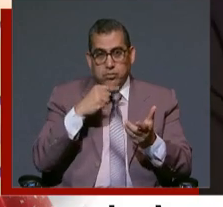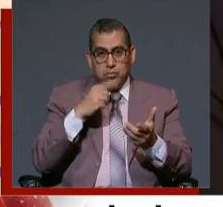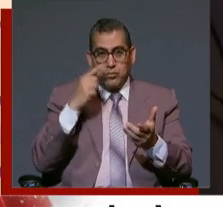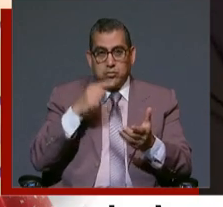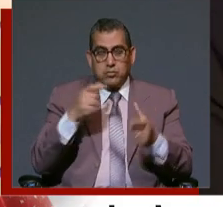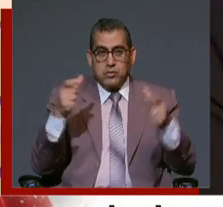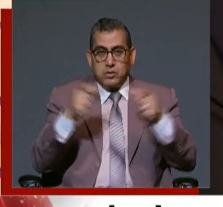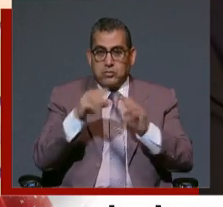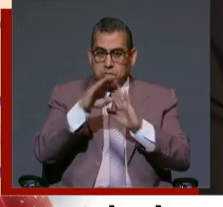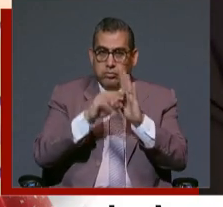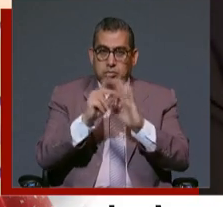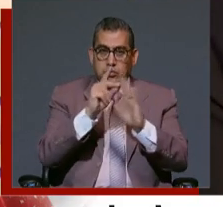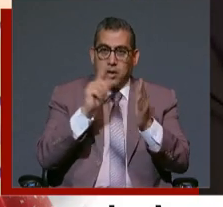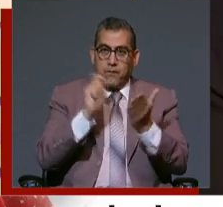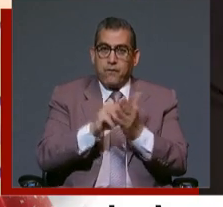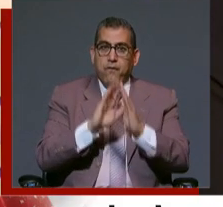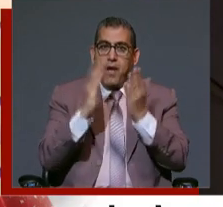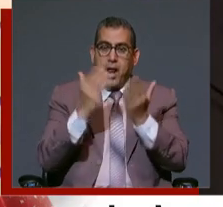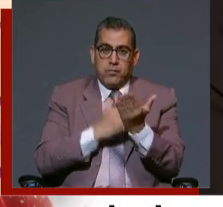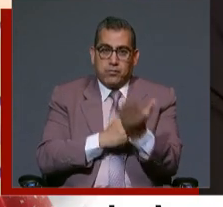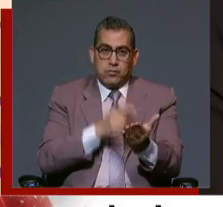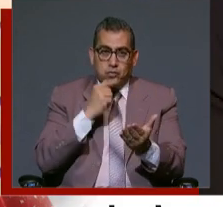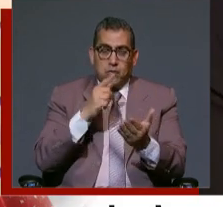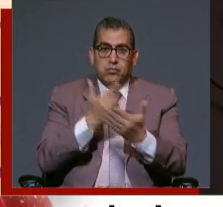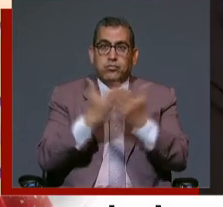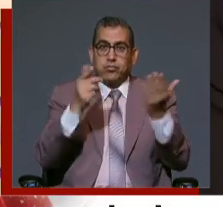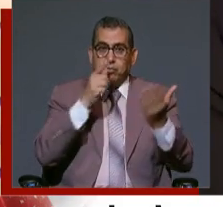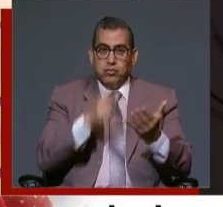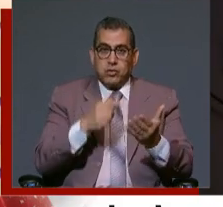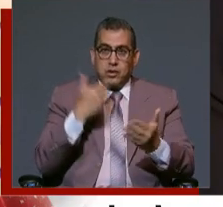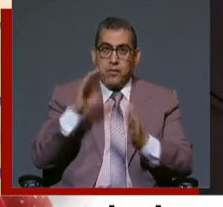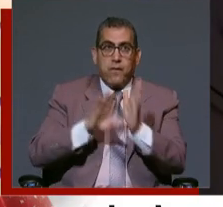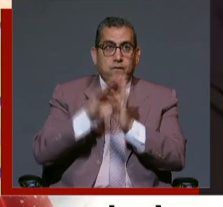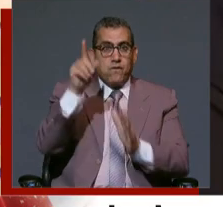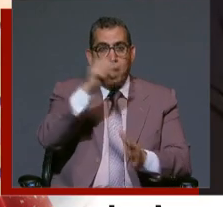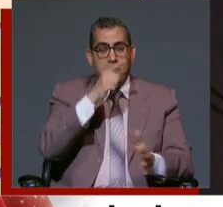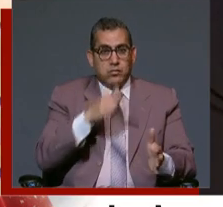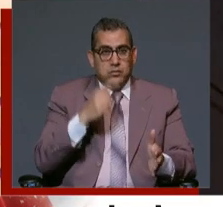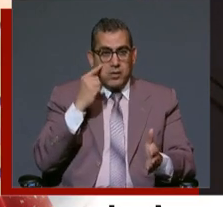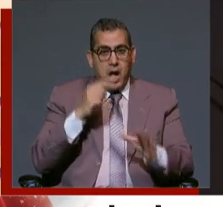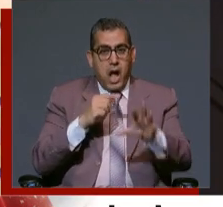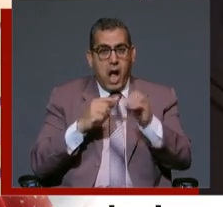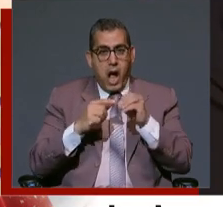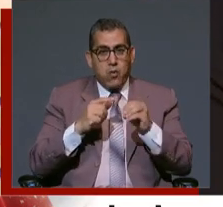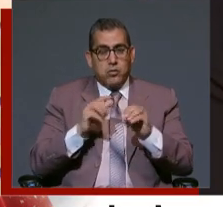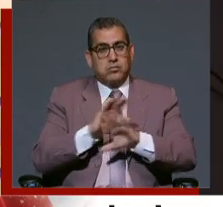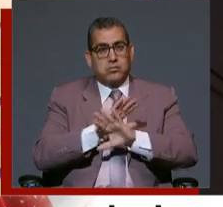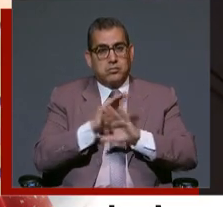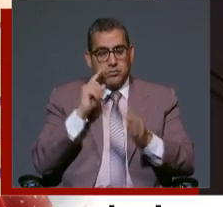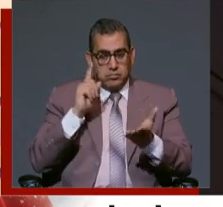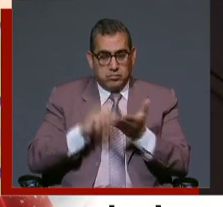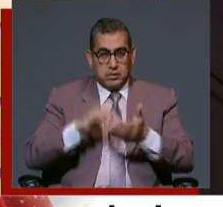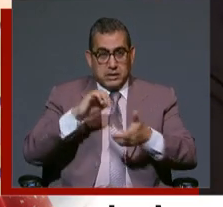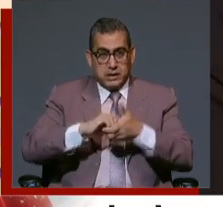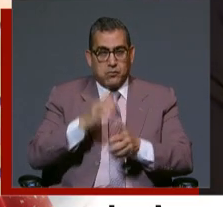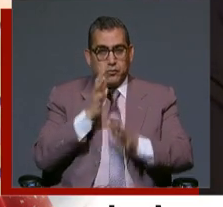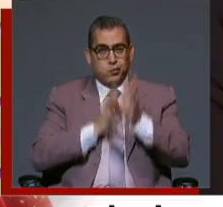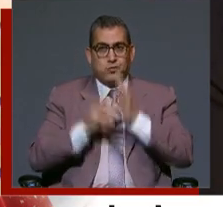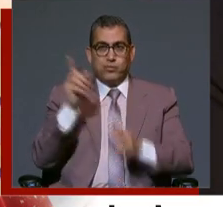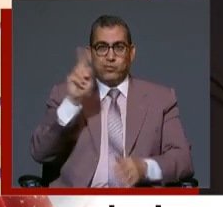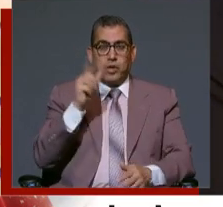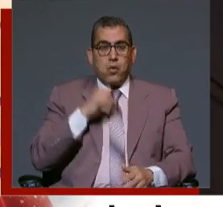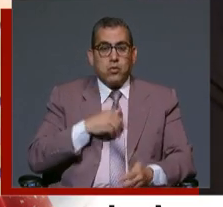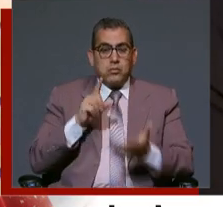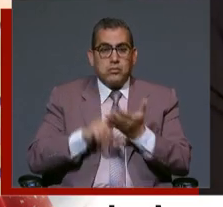المقررات. العالم ربما أو الدول المتقدمة يعني ربما لا تريد أن تفي بالتزاماتها بشكل كامل.